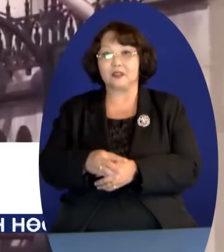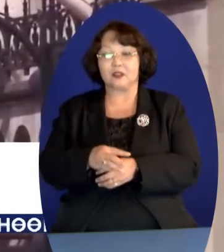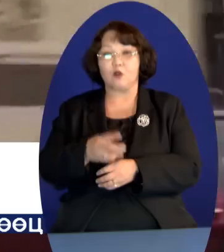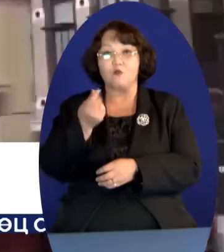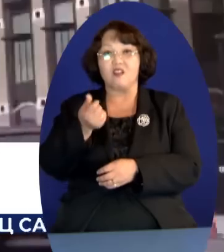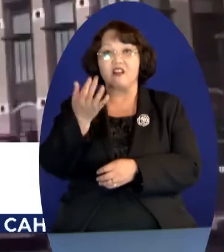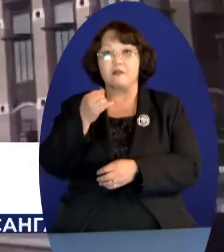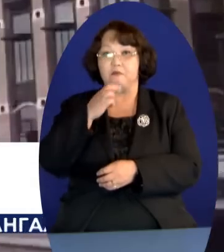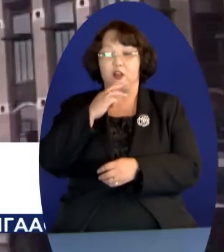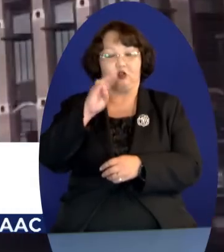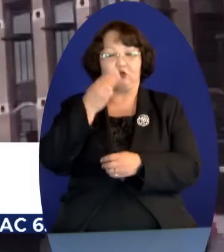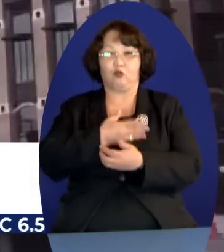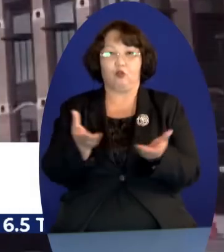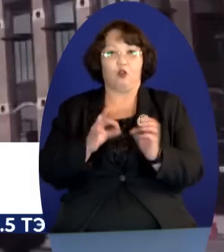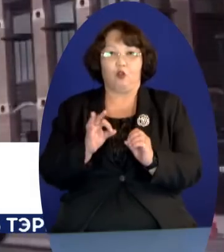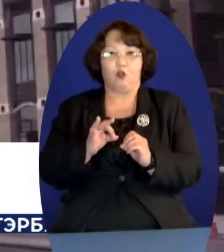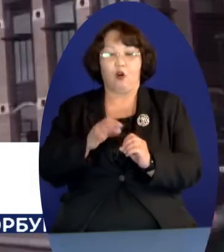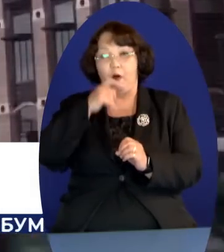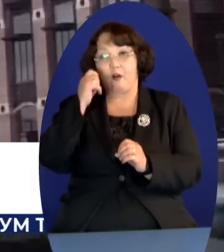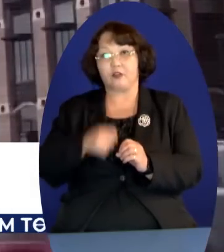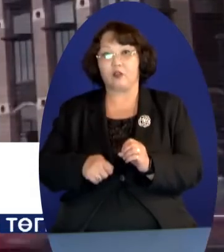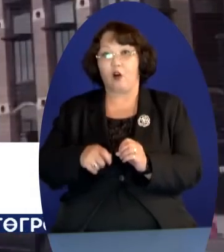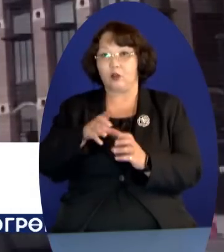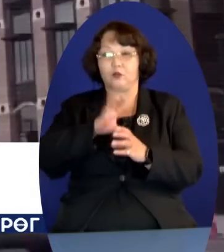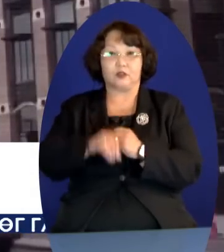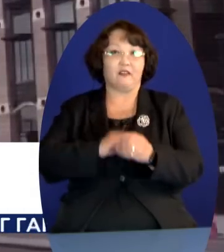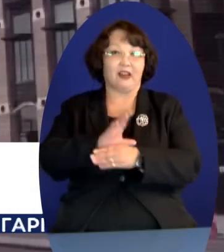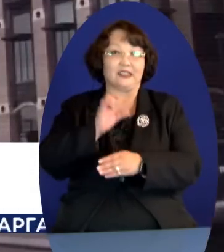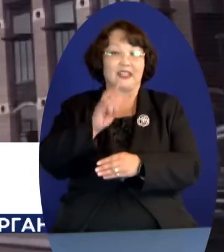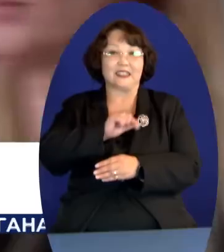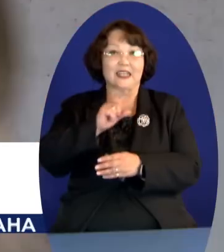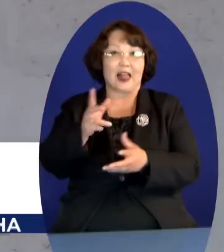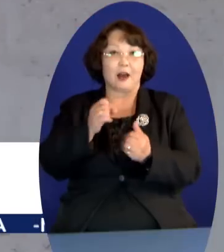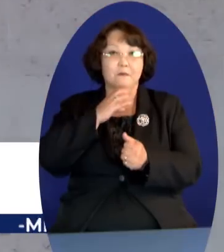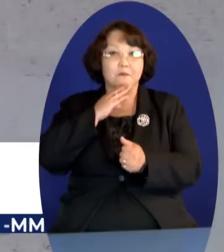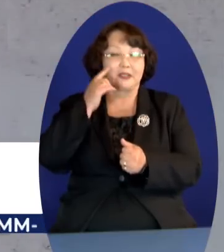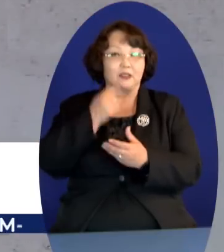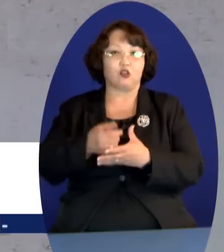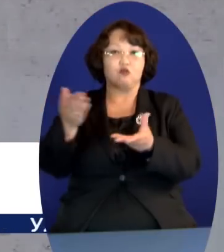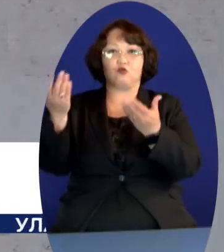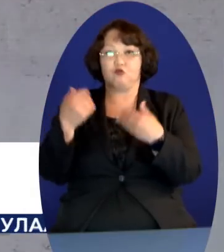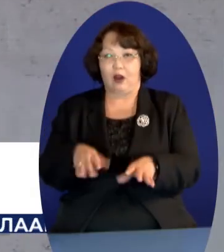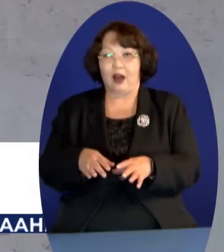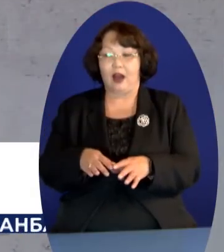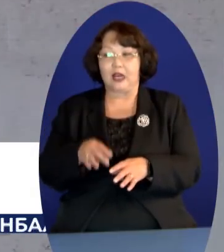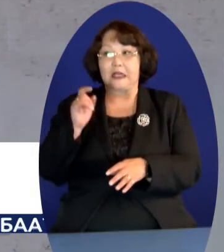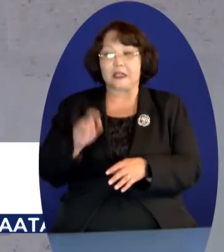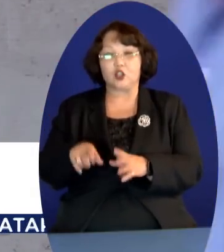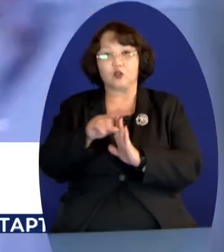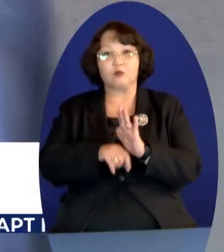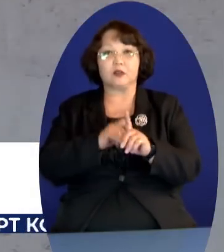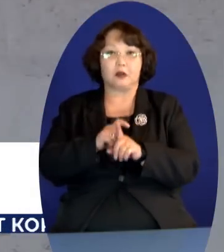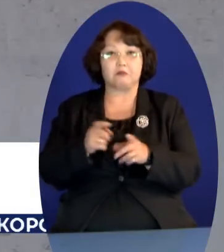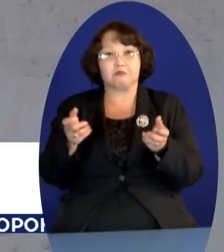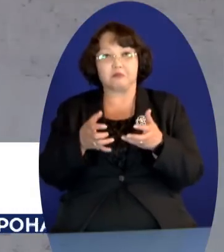хэмжээг мэдээлээгүй юм а. За Киев олон улсын валютын санд зээл авах хүсэлтэй айл хэдийн гаргасан юм байна. Одоо тус сантай stand by хөтөлбөрийн хүрээнд